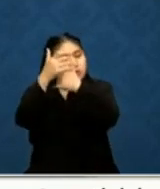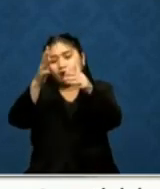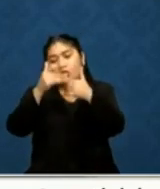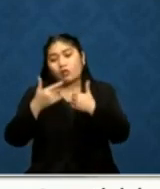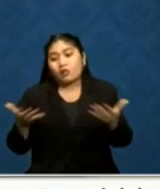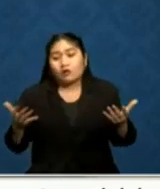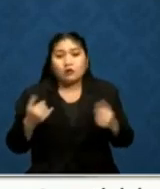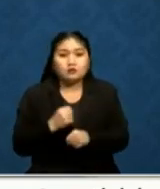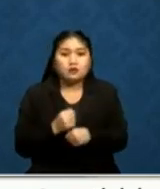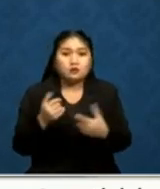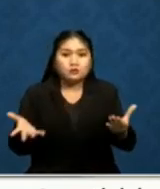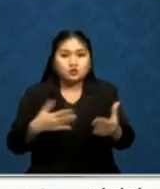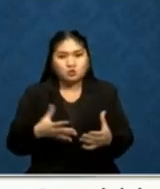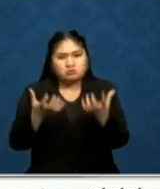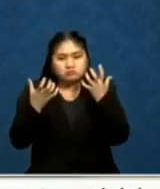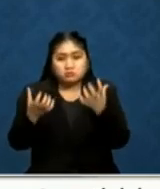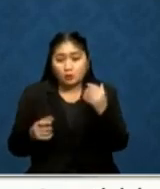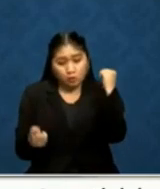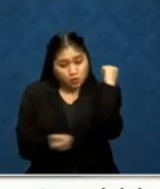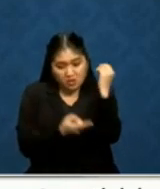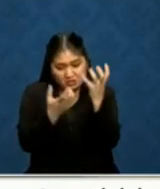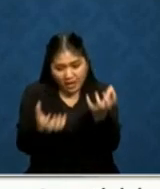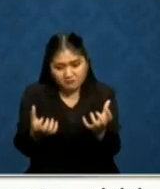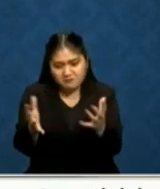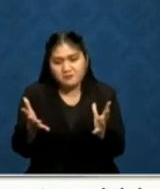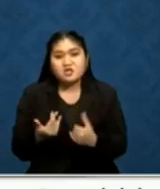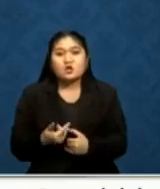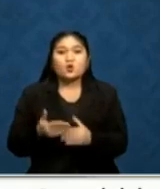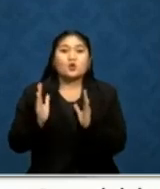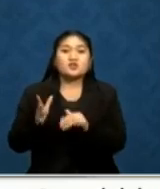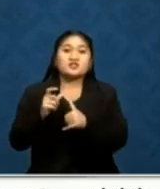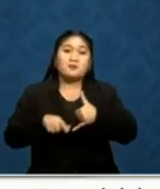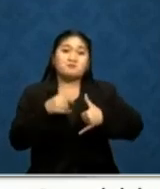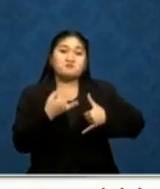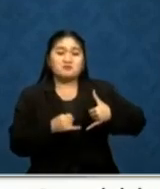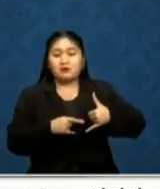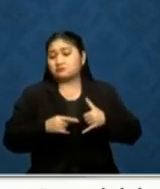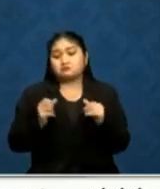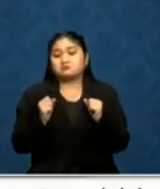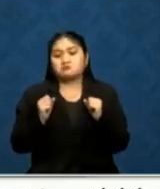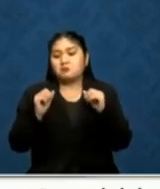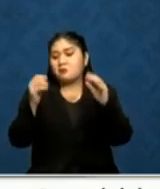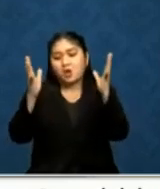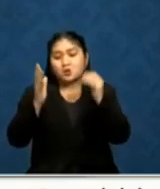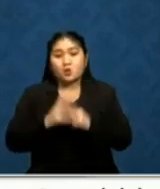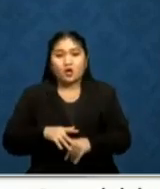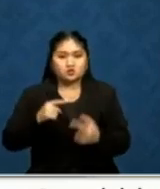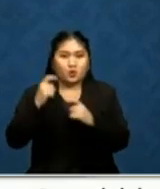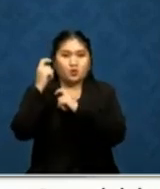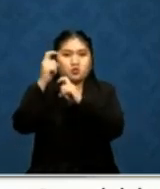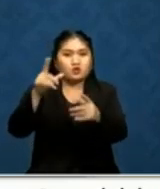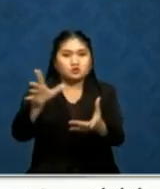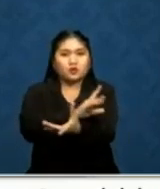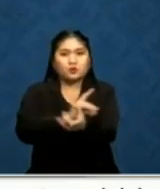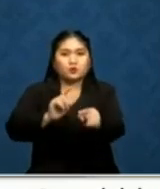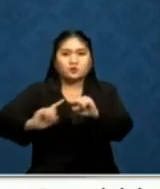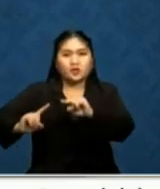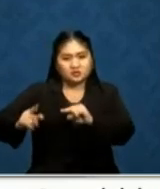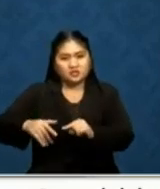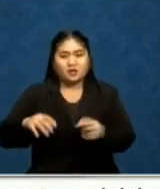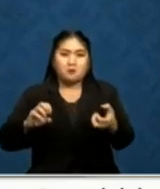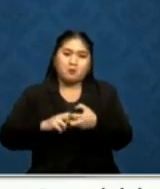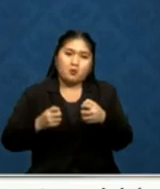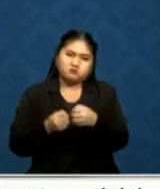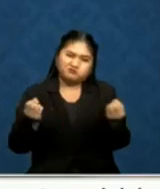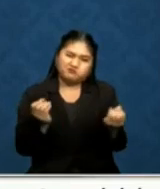โทษนะคะไม่หนักเท่าที่ควรส่งผลให้ผู้กระทำความผิดไม่เกรงกลัวต่อกฎหมายจะเป็นภัยร้ายแรงต่อสังคมและสร้างปัญ